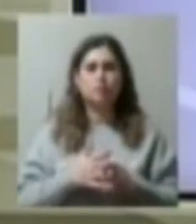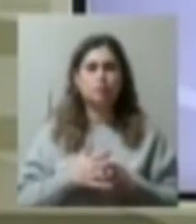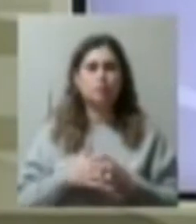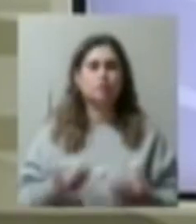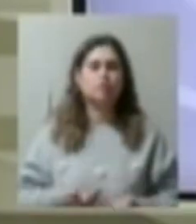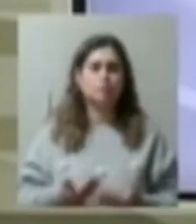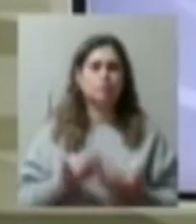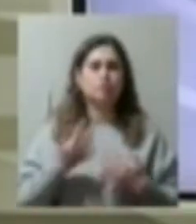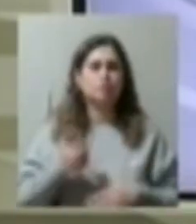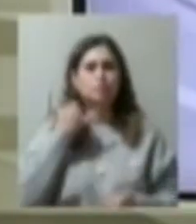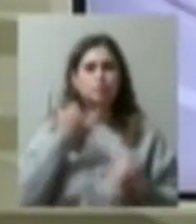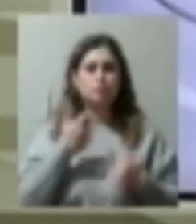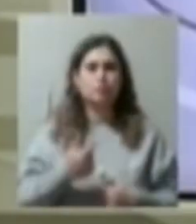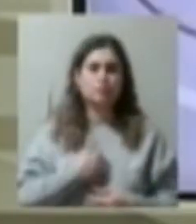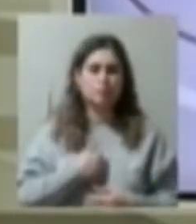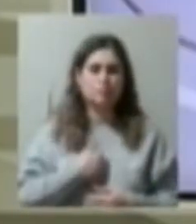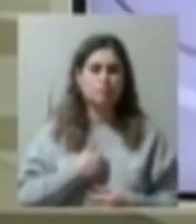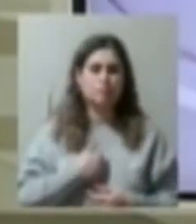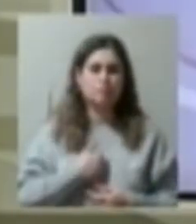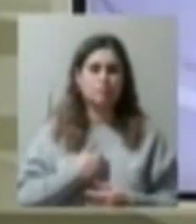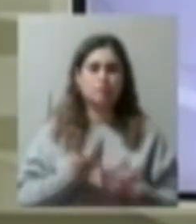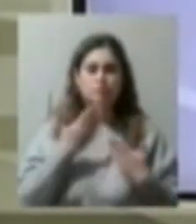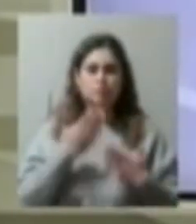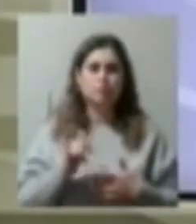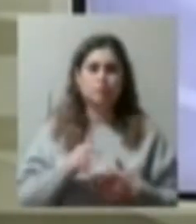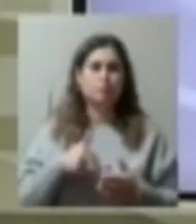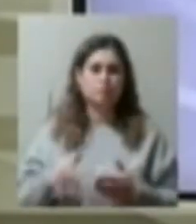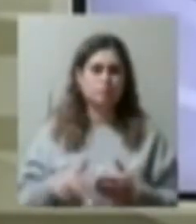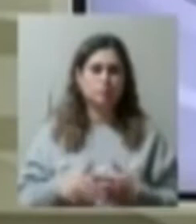вже телефонують нам, питають, куди йти.